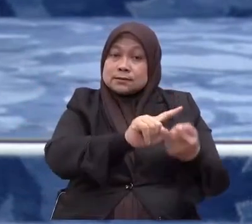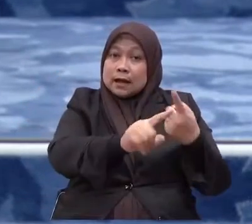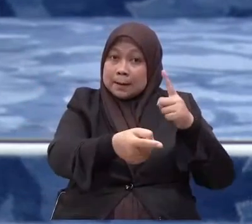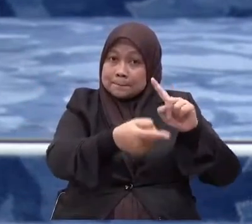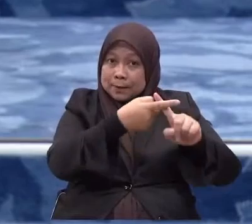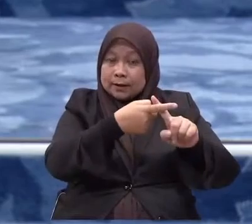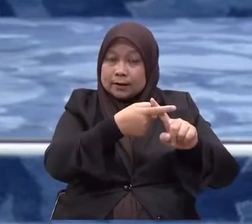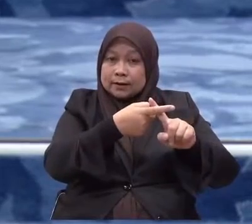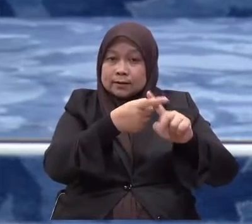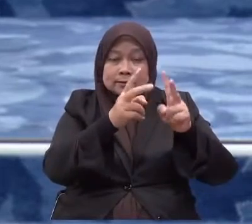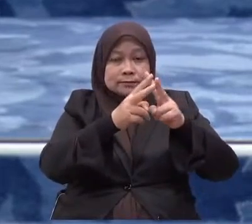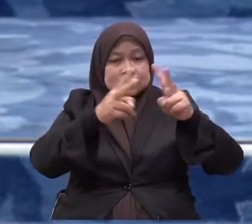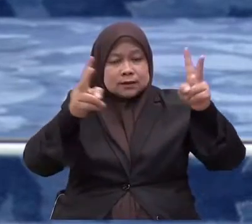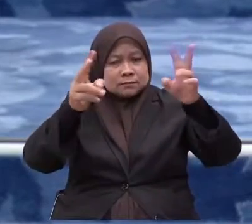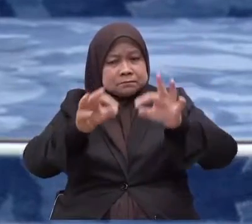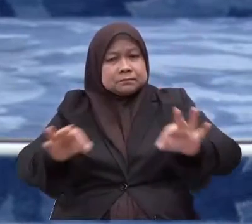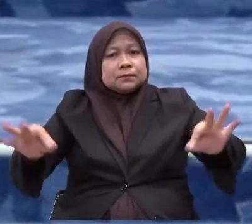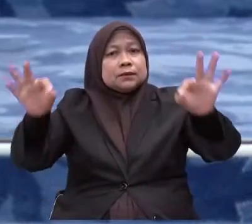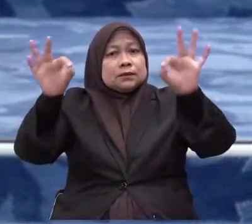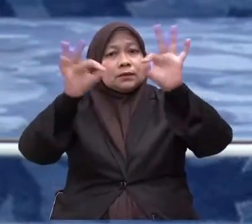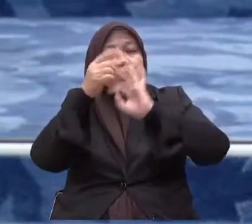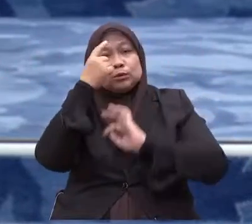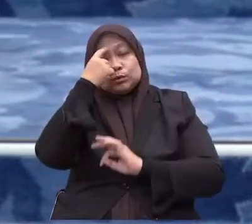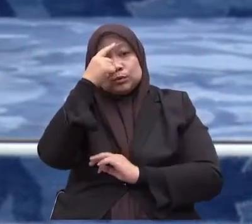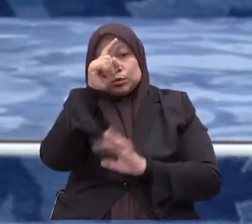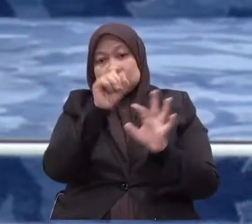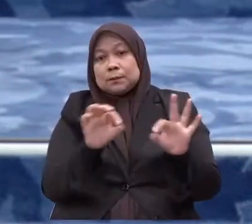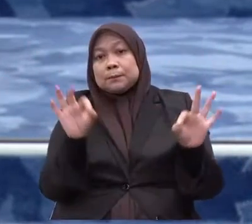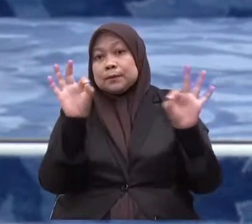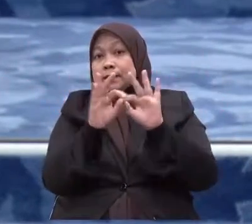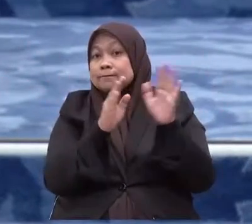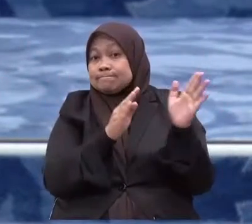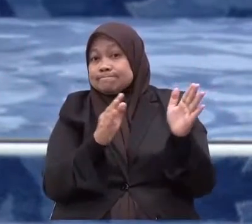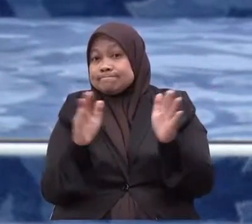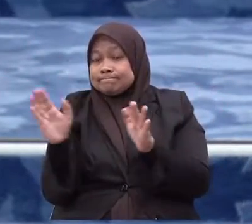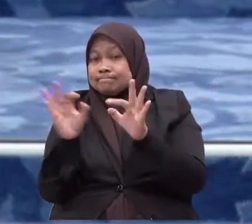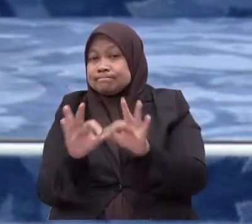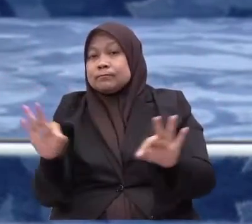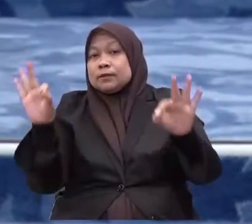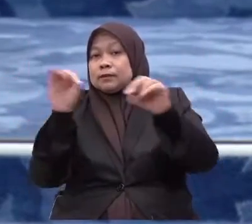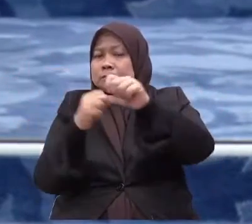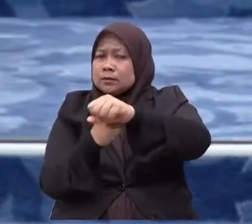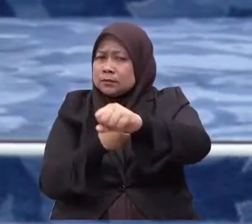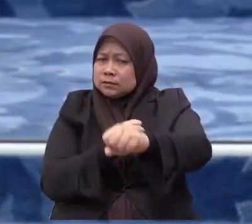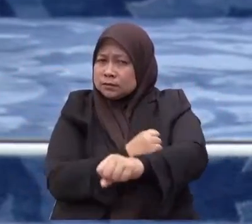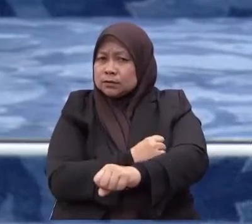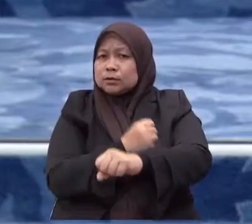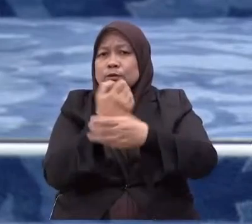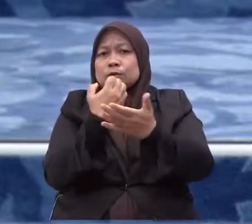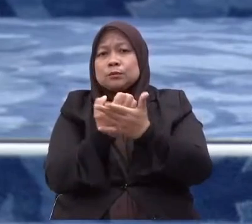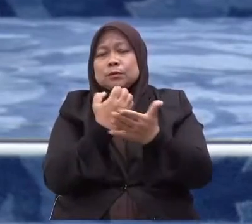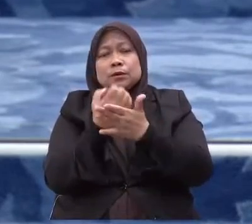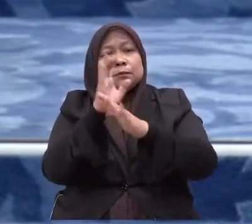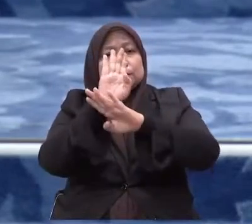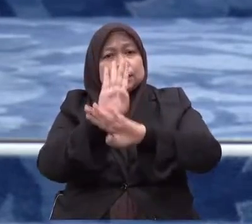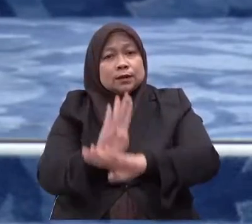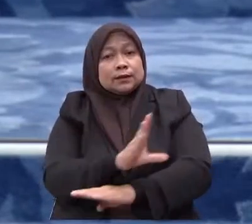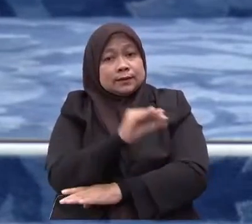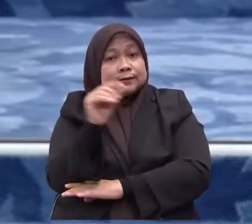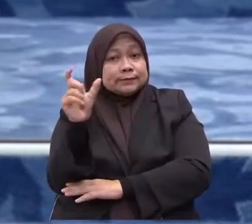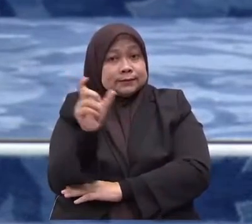yang sangat penting untuk kepentingan strategi kepentingan ekonomi kepentingan budaya dan